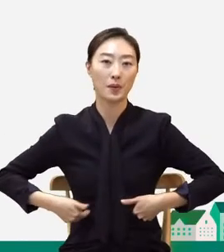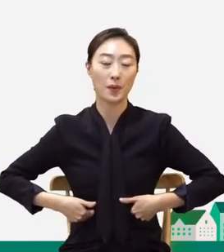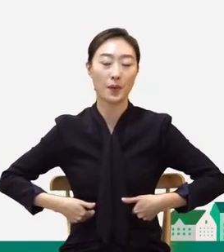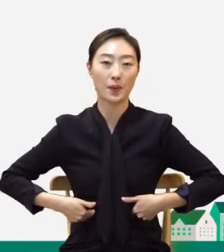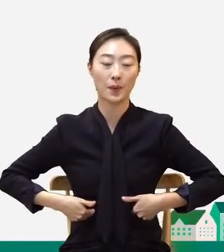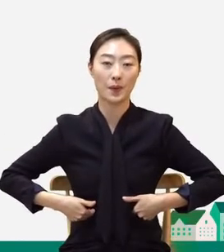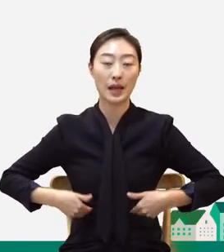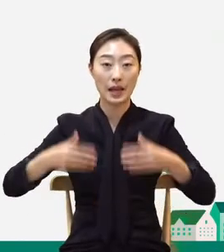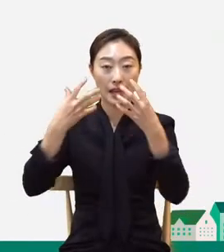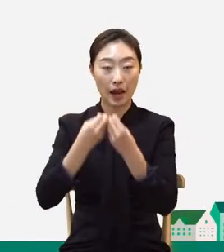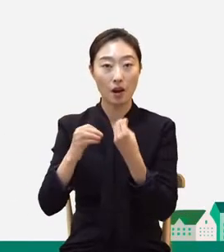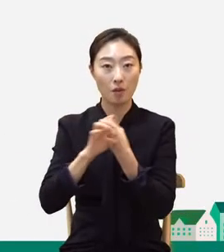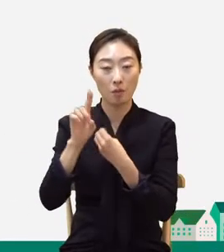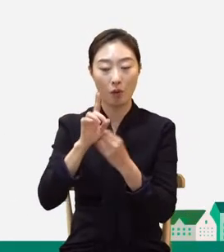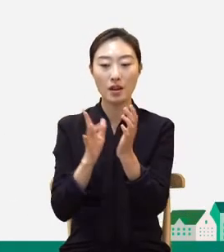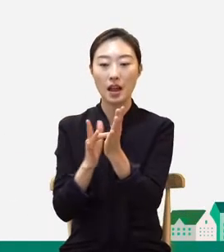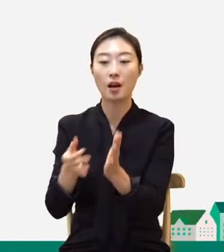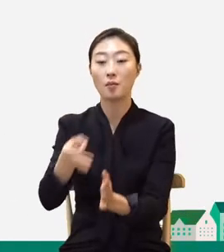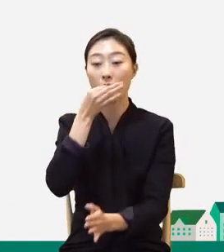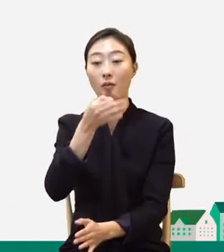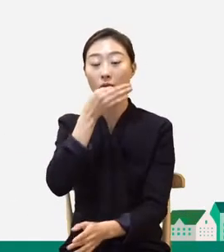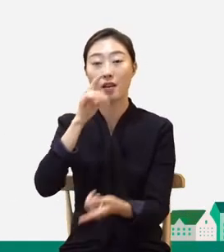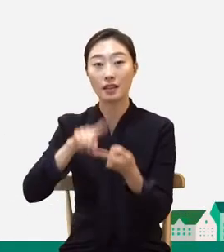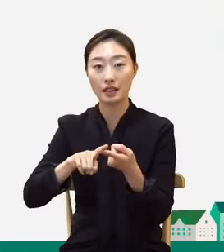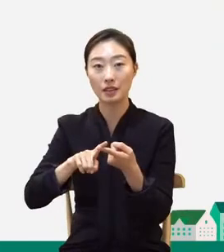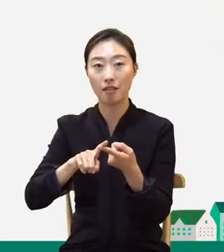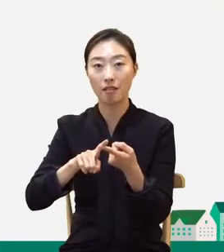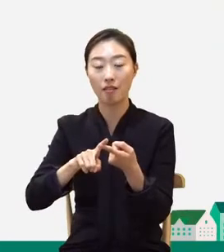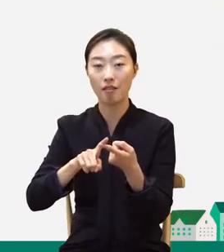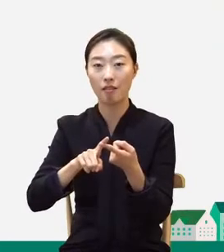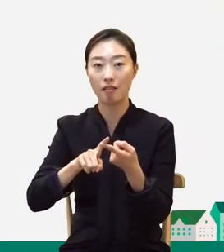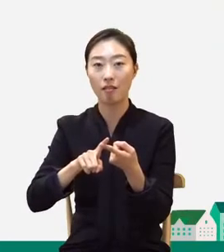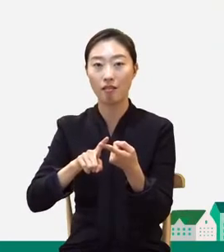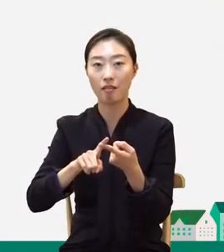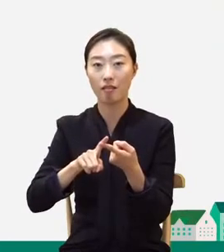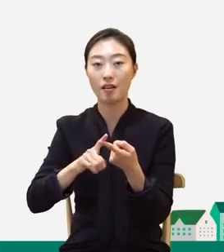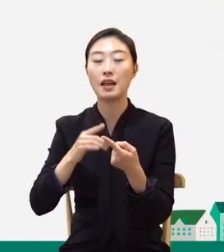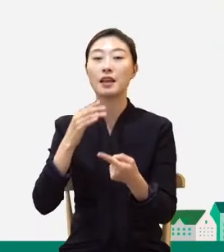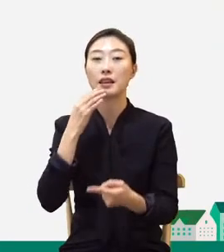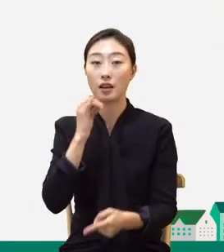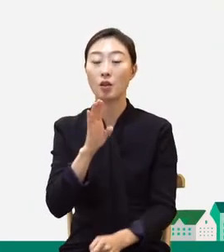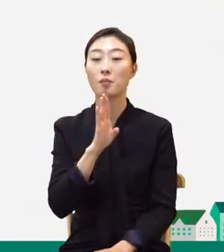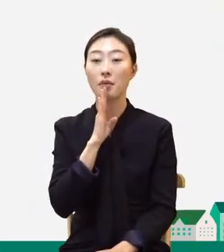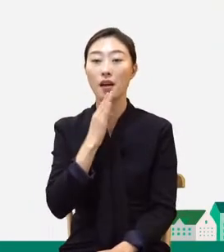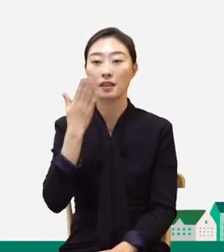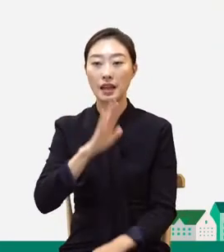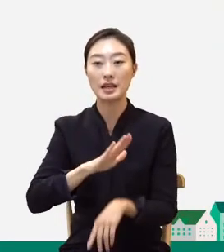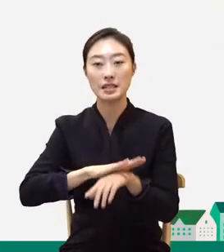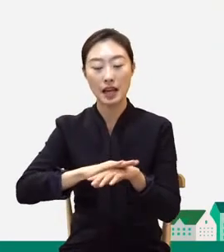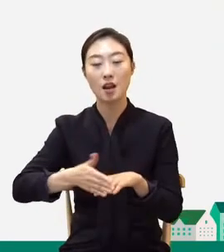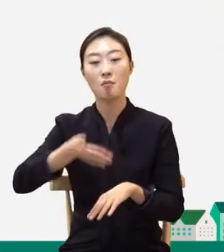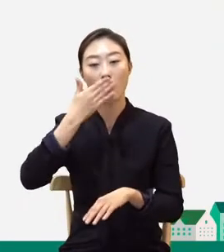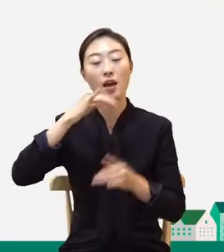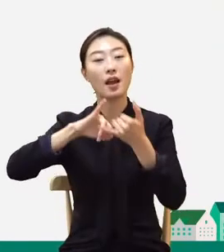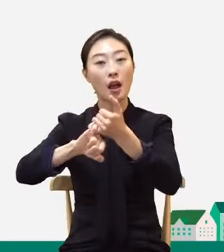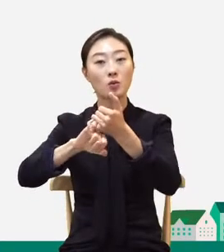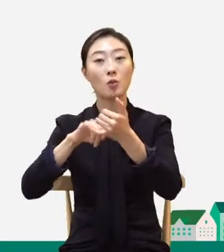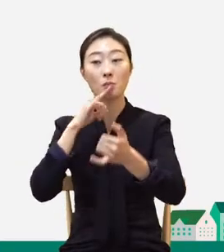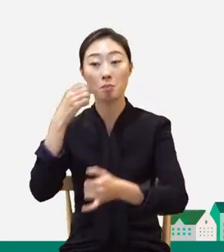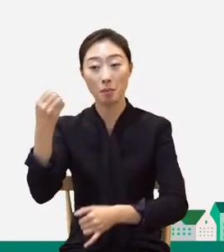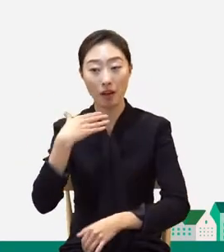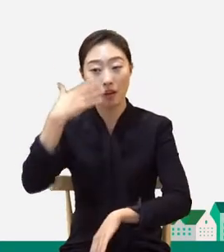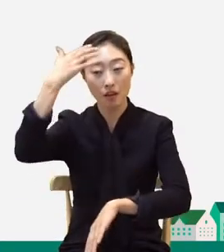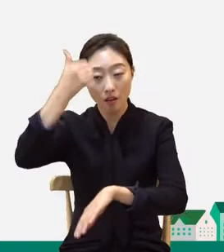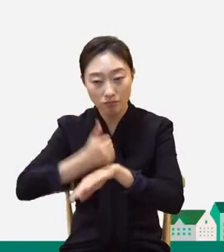일례로 약물 복용에 대해서 당연하다고 말씀은 하지만 그리고 잘 먹겠다라고 말씀은 하시지만